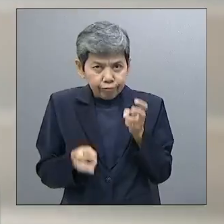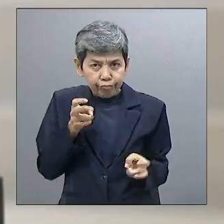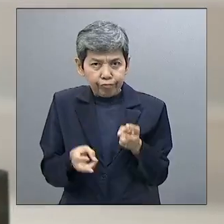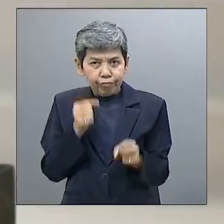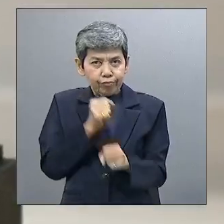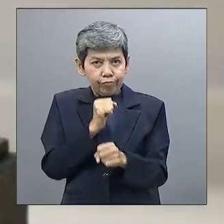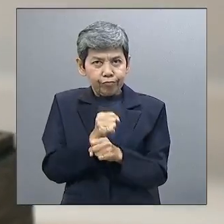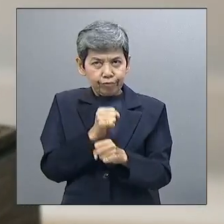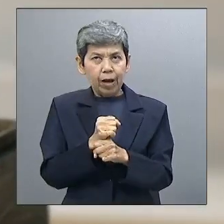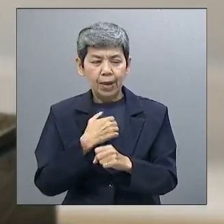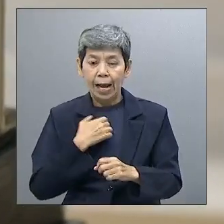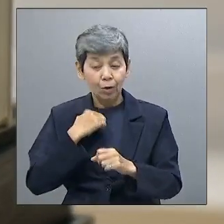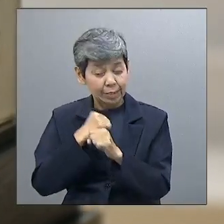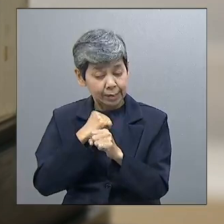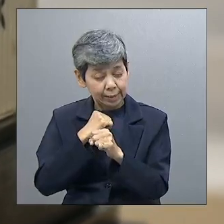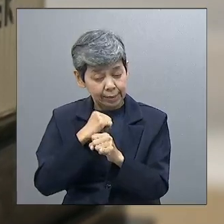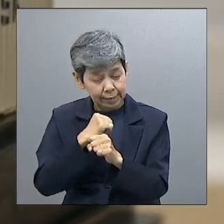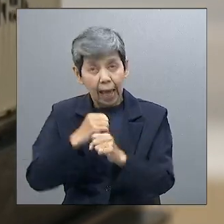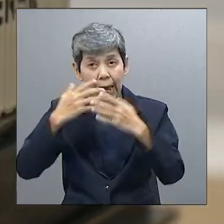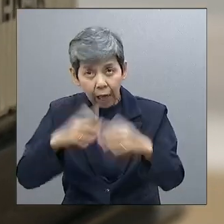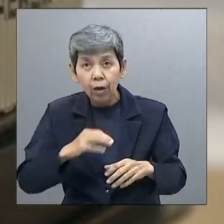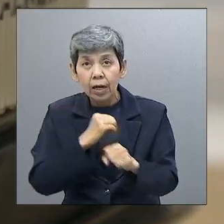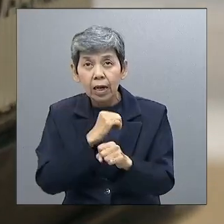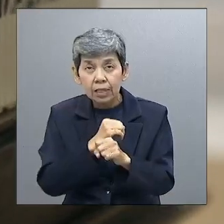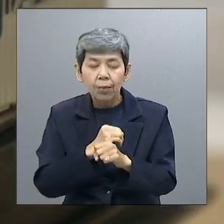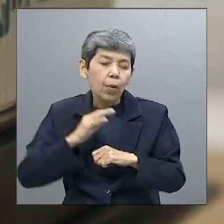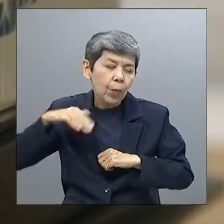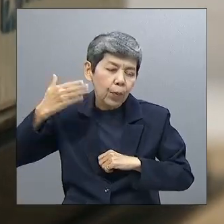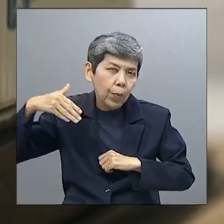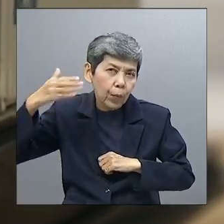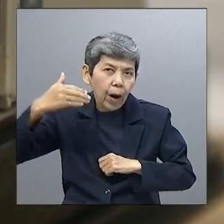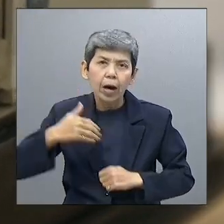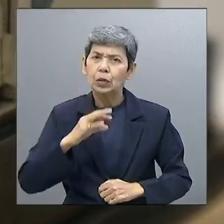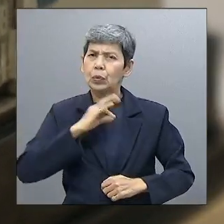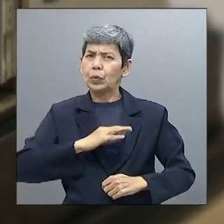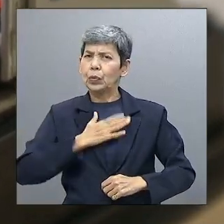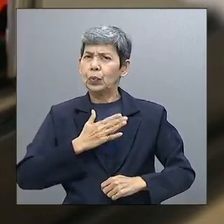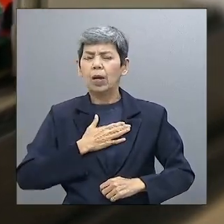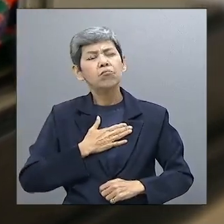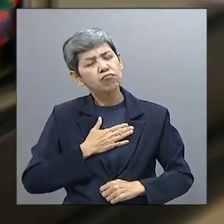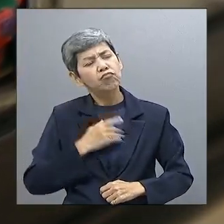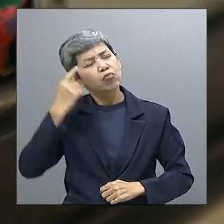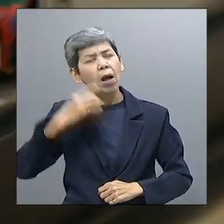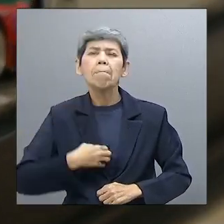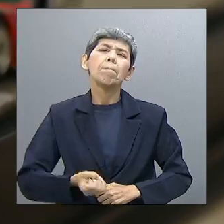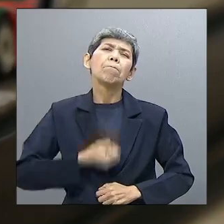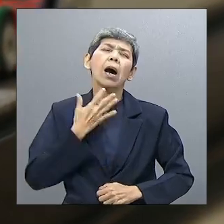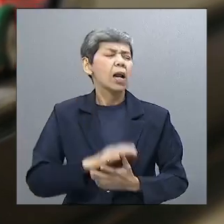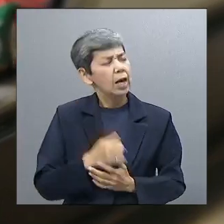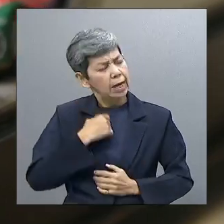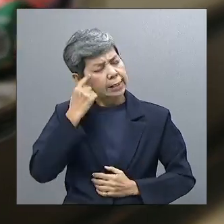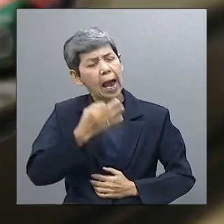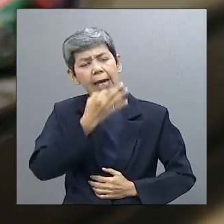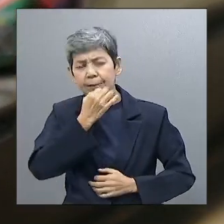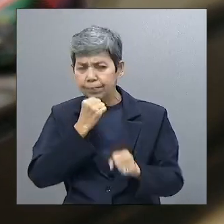ยๆนะครับแล้วก็หลังจากที่ทำงานมาพอมันทำงานมันเริ่มนานขึ้นเรื่อยๆเนี่ยก็มีความรู้สึกว่ามันเริ่มอิ่มตัวมันเริ่มเบื่อเราก็เลยมองหาอาชีพ